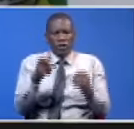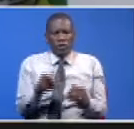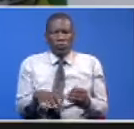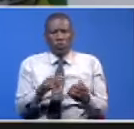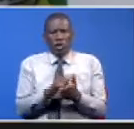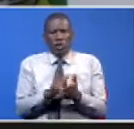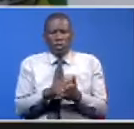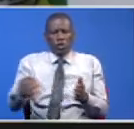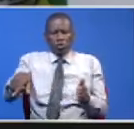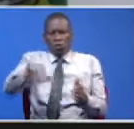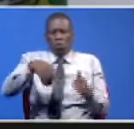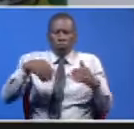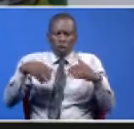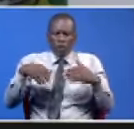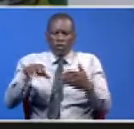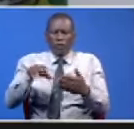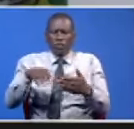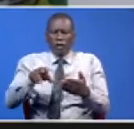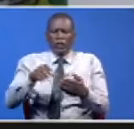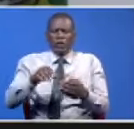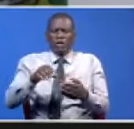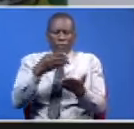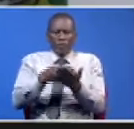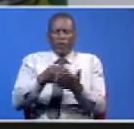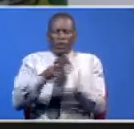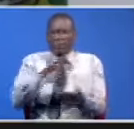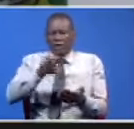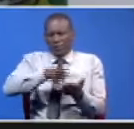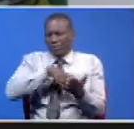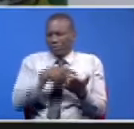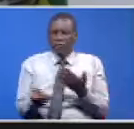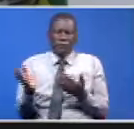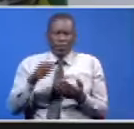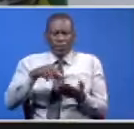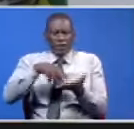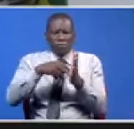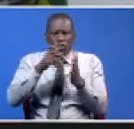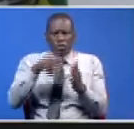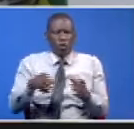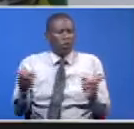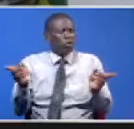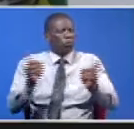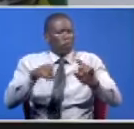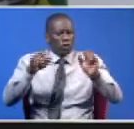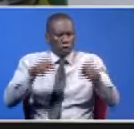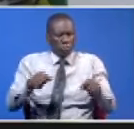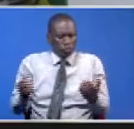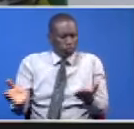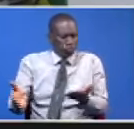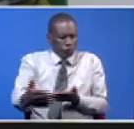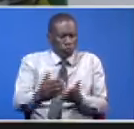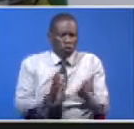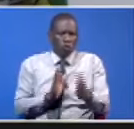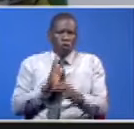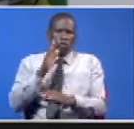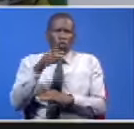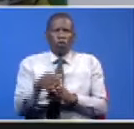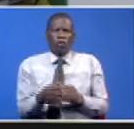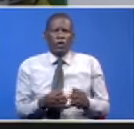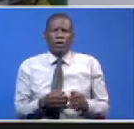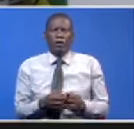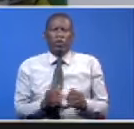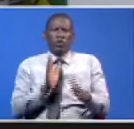kwamba tulipoteza ule mswada wa finance bill. Hiyo ni kumaanisha kwamba hatukuweza kukusanya zaidi ya kitita